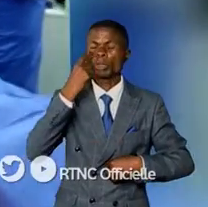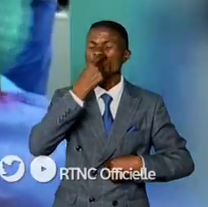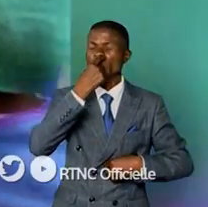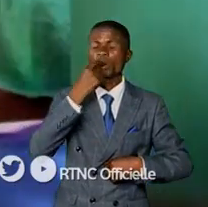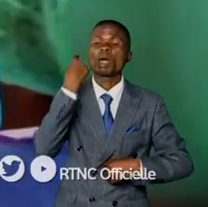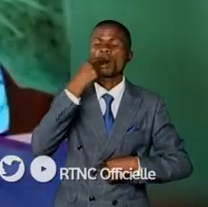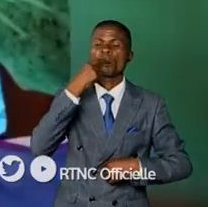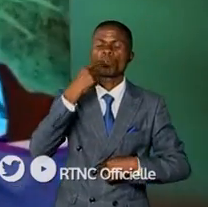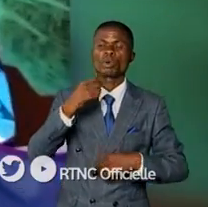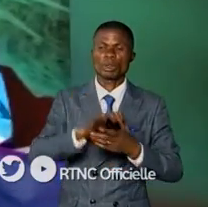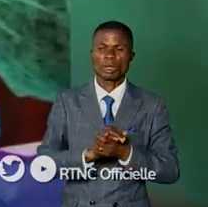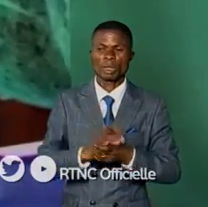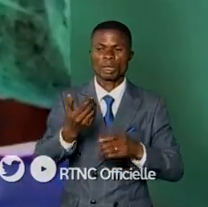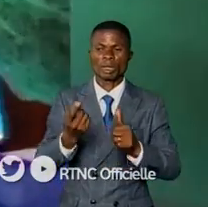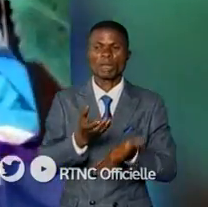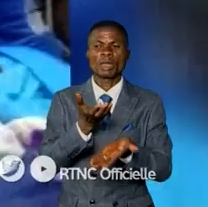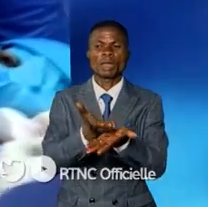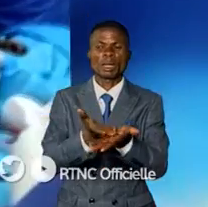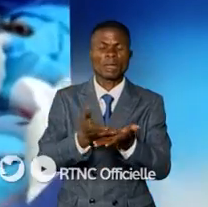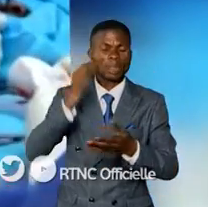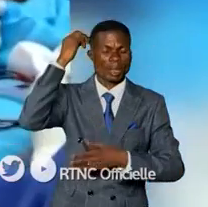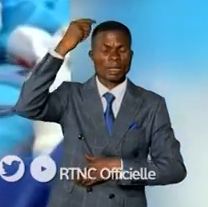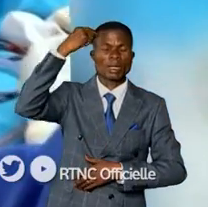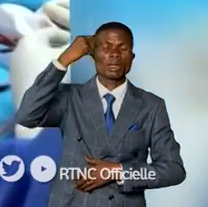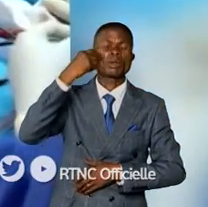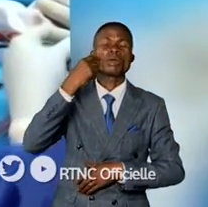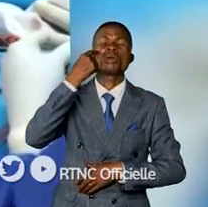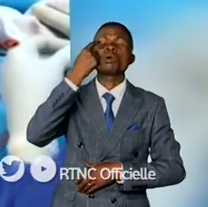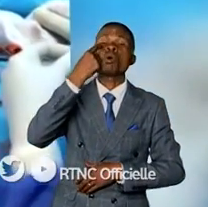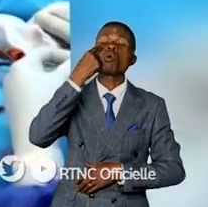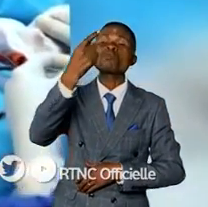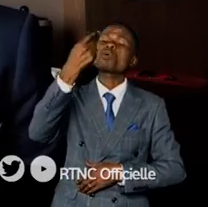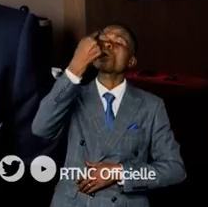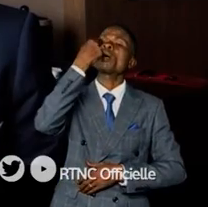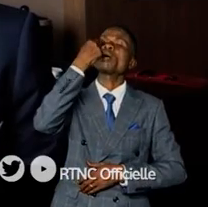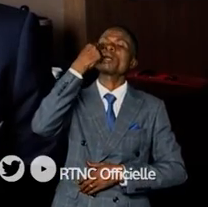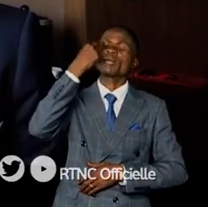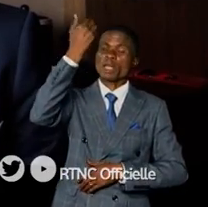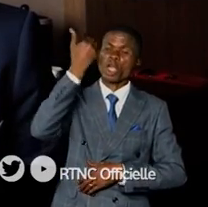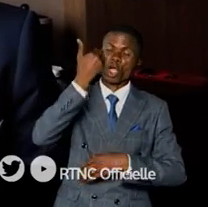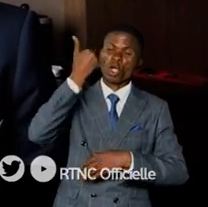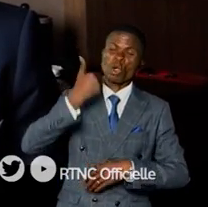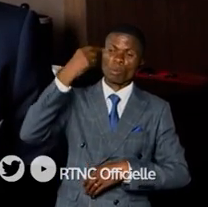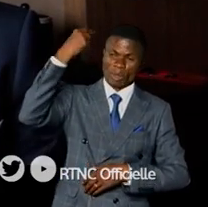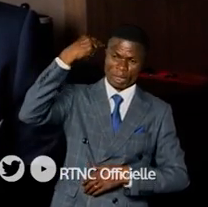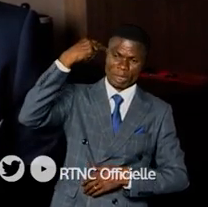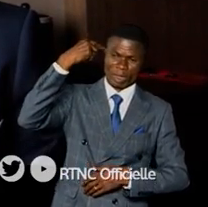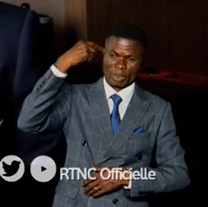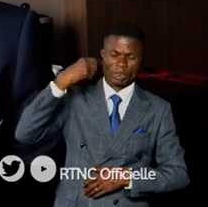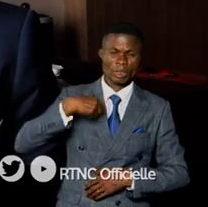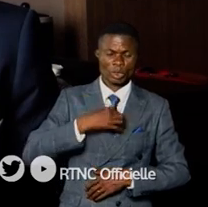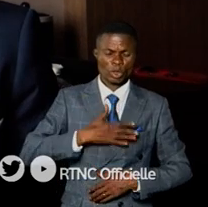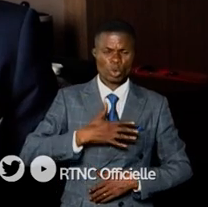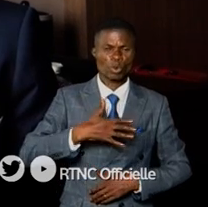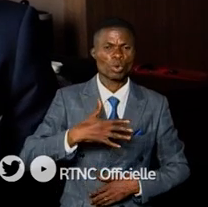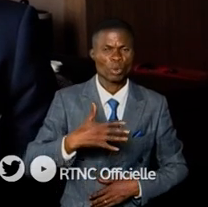la bouche. C'est qu'avant, on opérait le crâne avec des grosses ouvertures pour enlever les choses dans le cerveau. Maintenant, on essaye